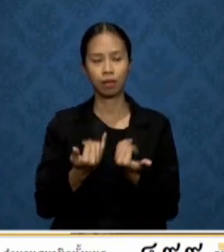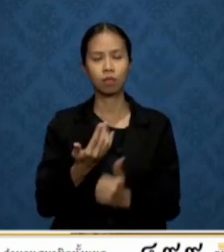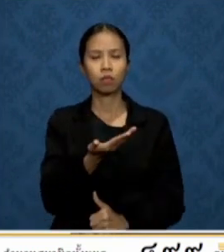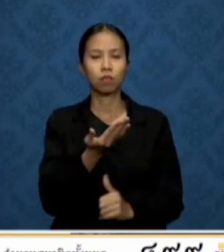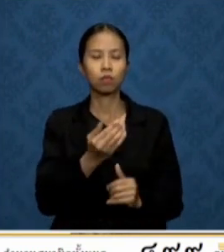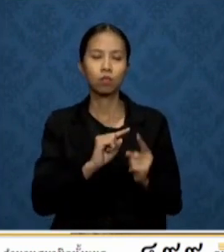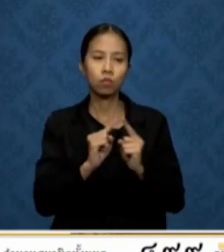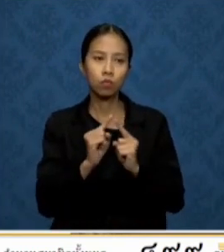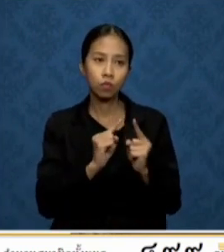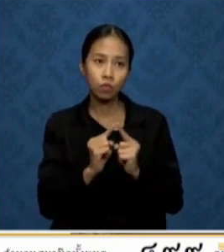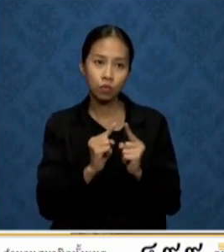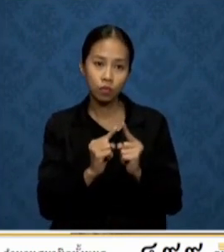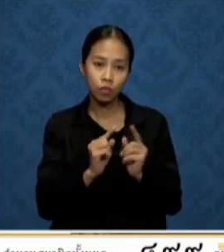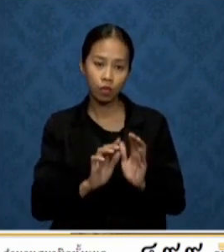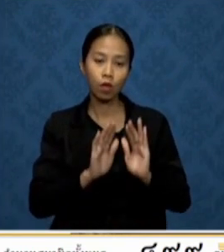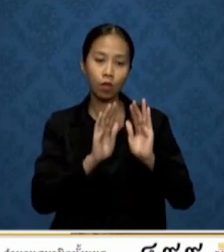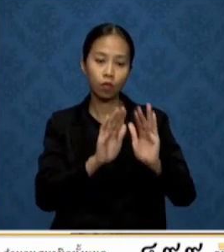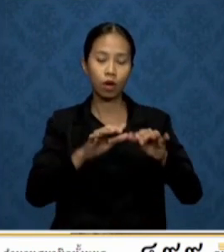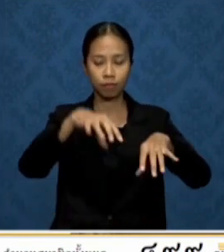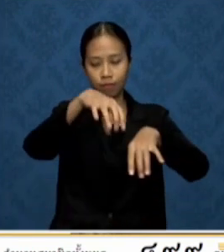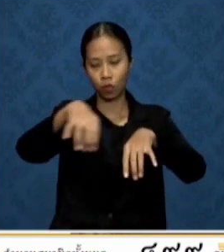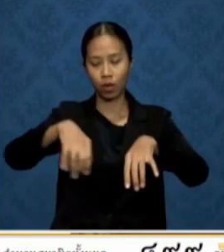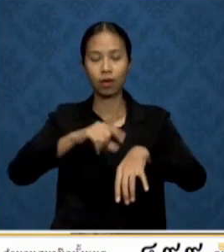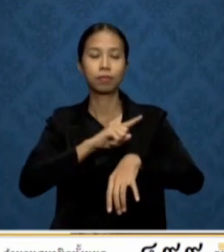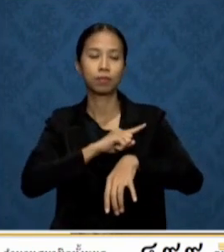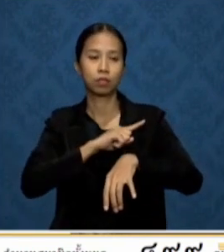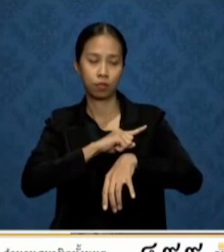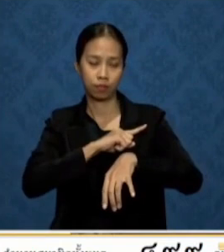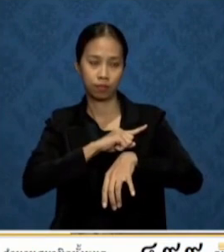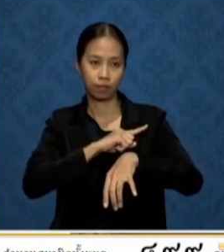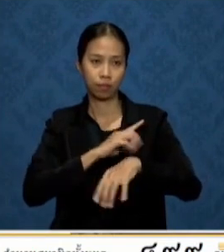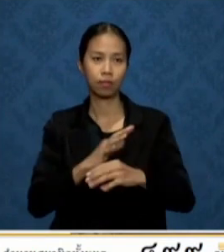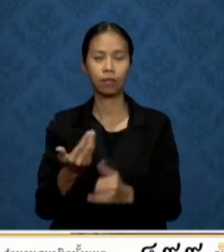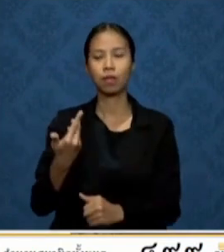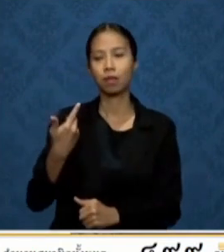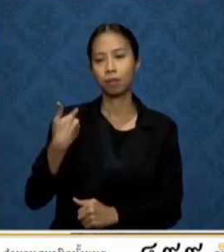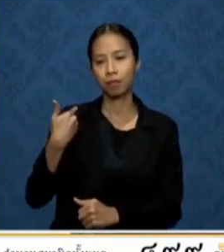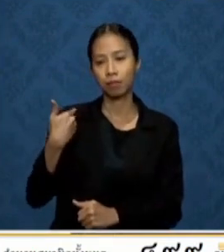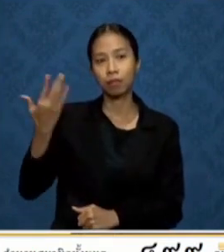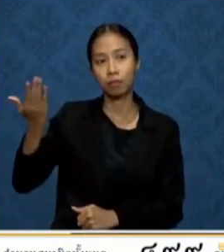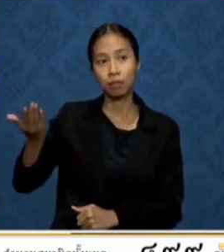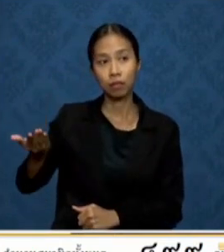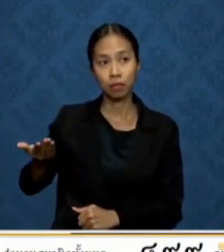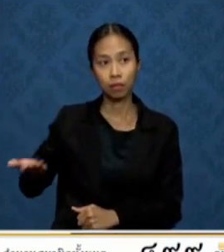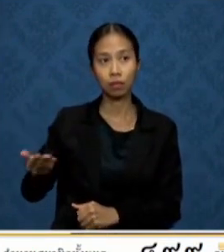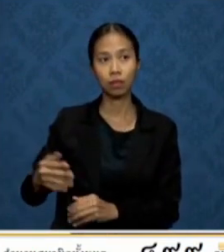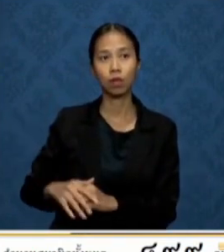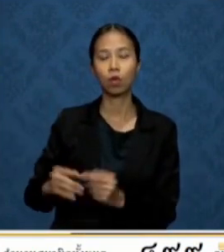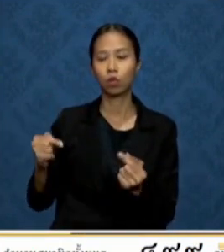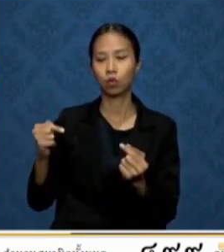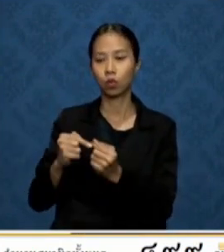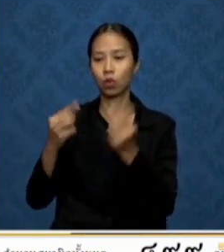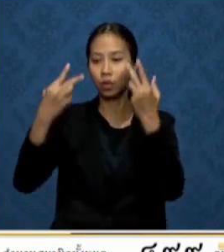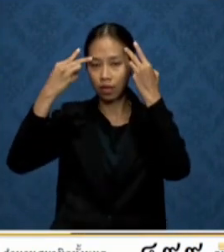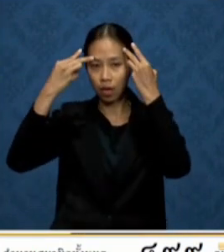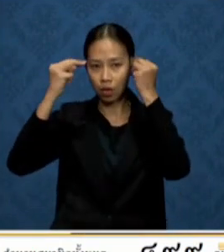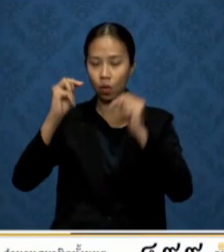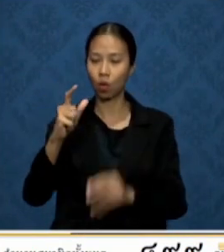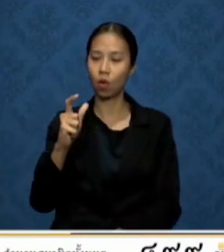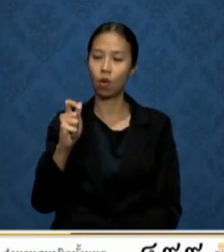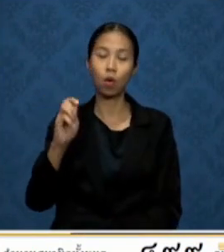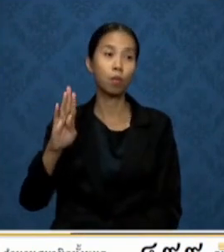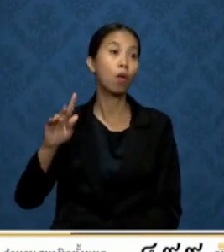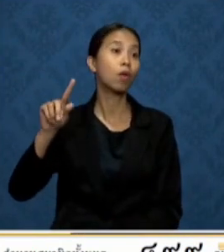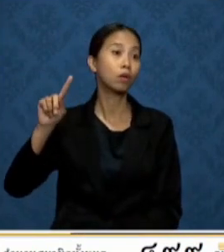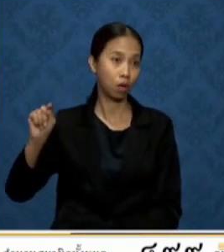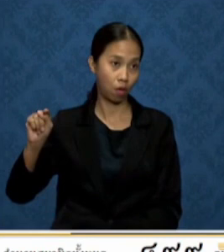านไปยัหนTransงทรัผชอบ นึเรื่องครับผมได้รบขอร้เรีนจากนายโสพล สุสวัสต์ นายกองการบอริงานสนตำบเกล